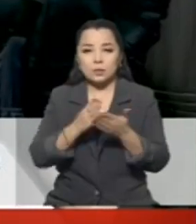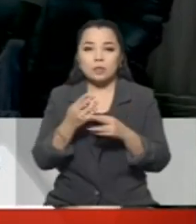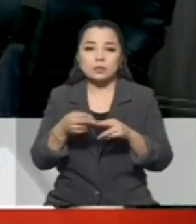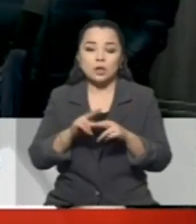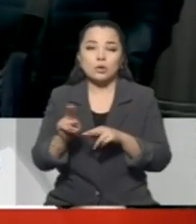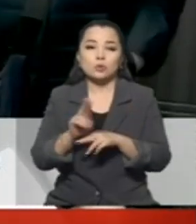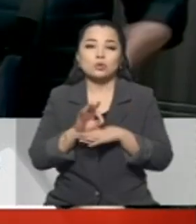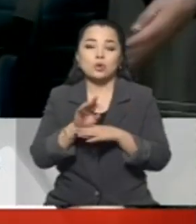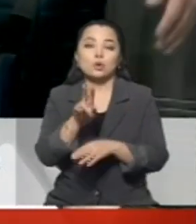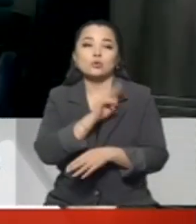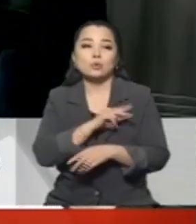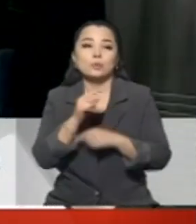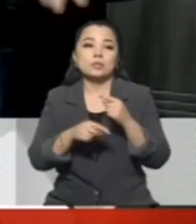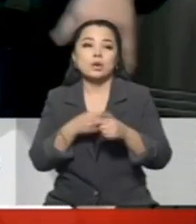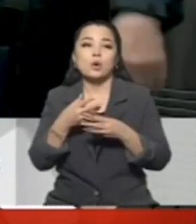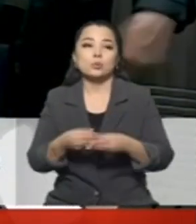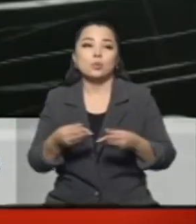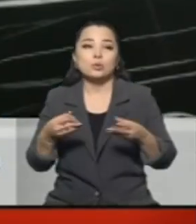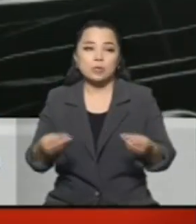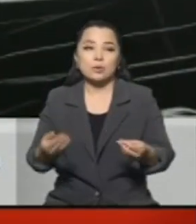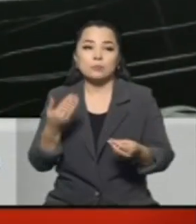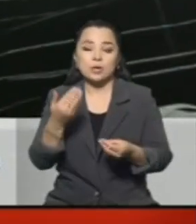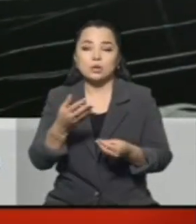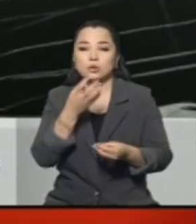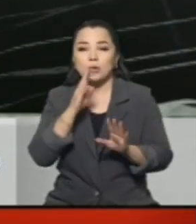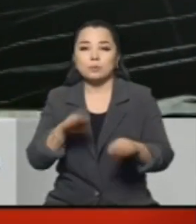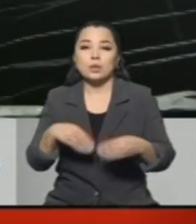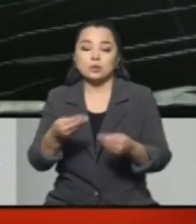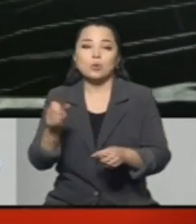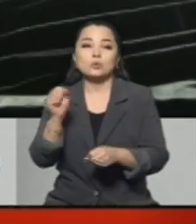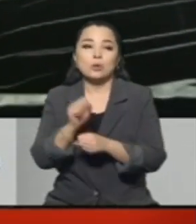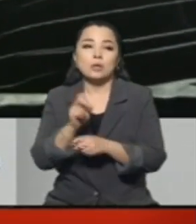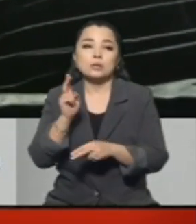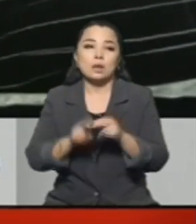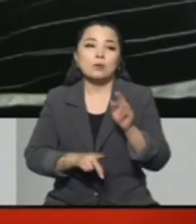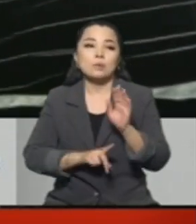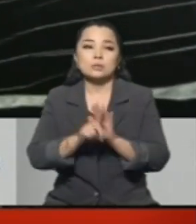Енді жөндеу жұмыстарын келесі көктемге, яғни жылу беру тоқтаған соң